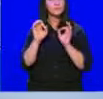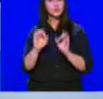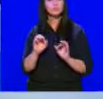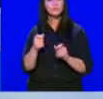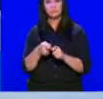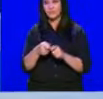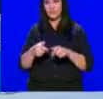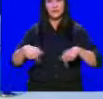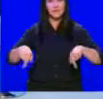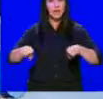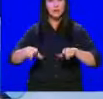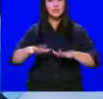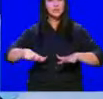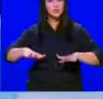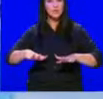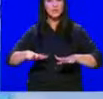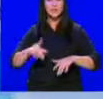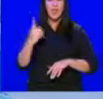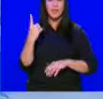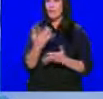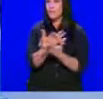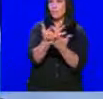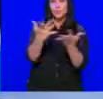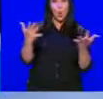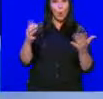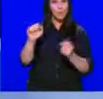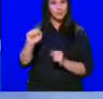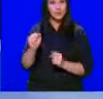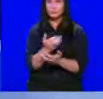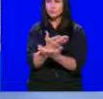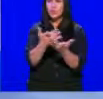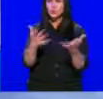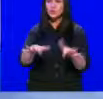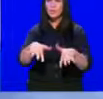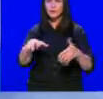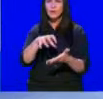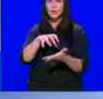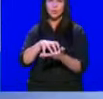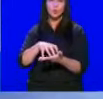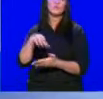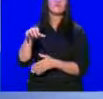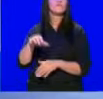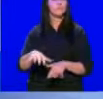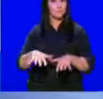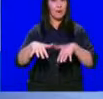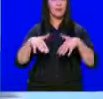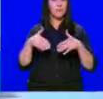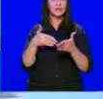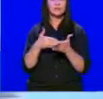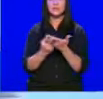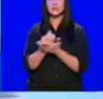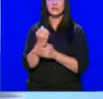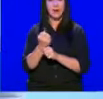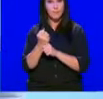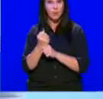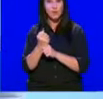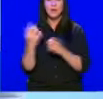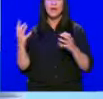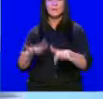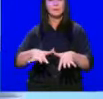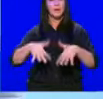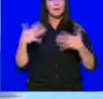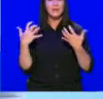създалата се ситуация на една многопартийност, на множество парламентарни групи в парламента, за да сработи парламентарният